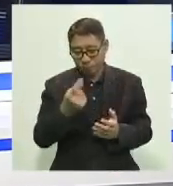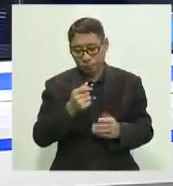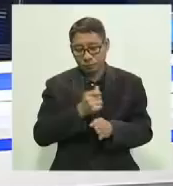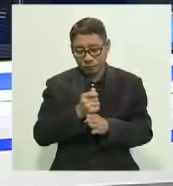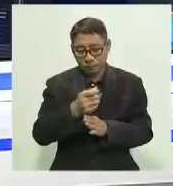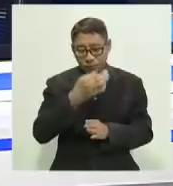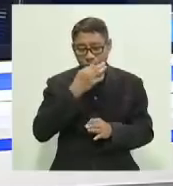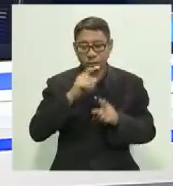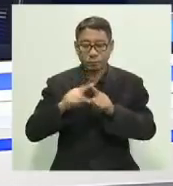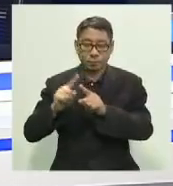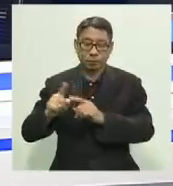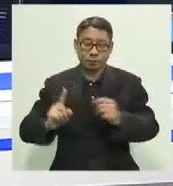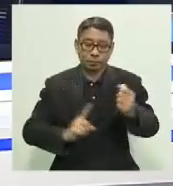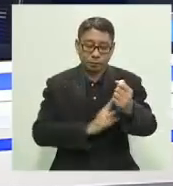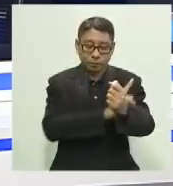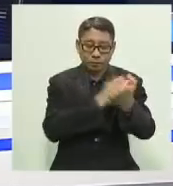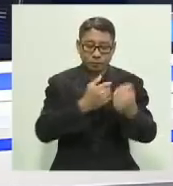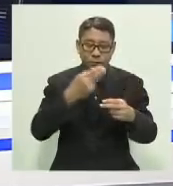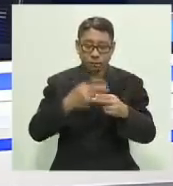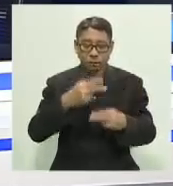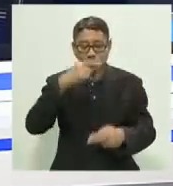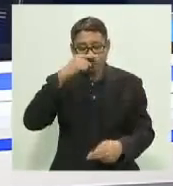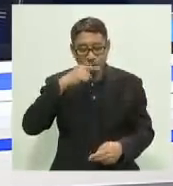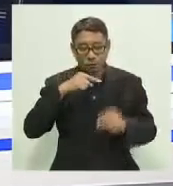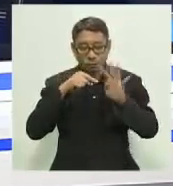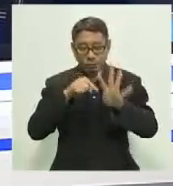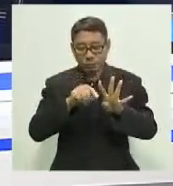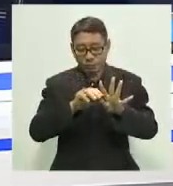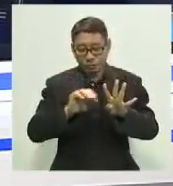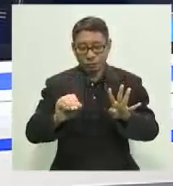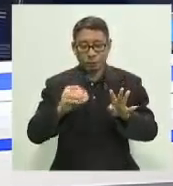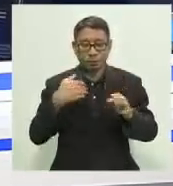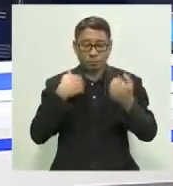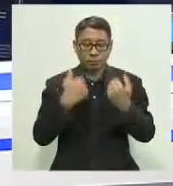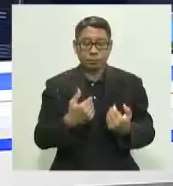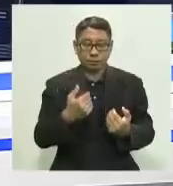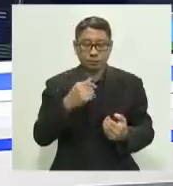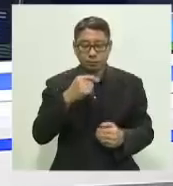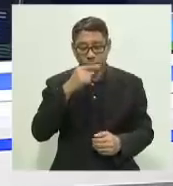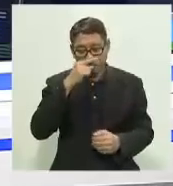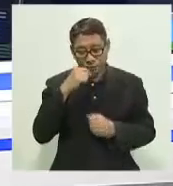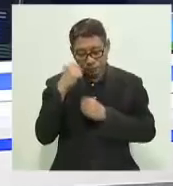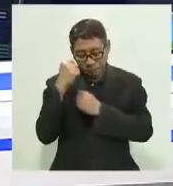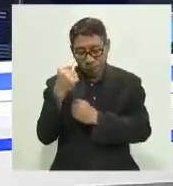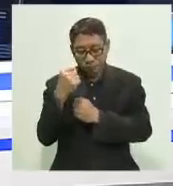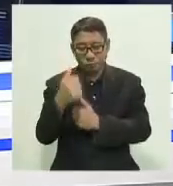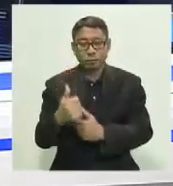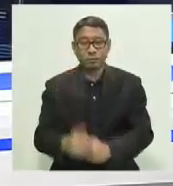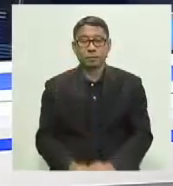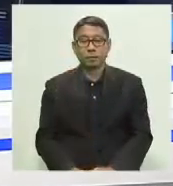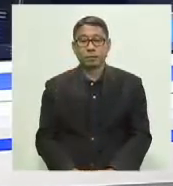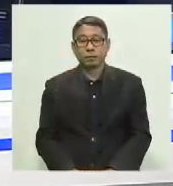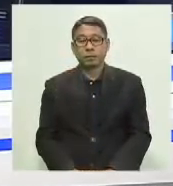ขาอาชีพนะคะเพลงและเพลงนี้มีชื่อว่า Thailand 4.0 เพราะนวัตกรรมทำให้ไทยสู้ได้ไปฟังกันก่อน